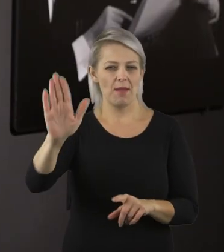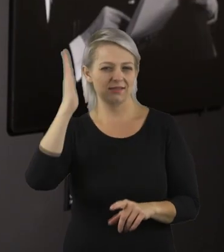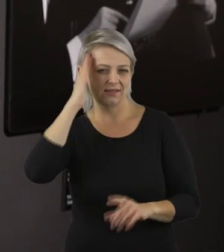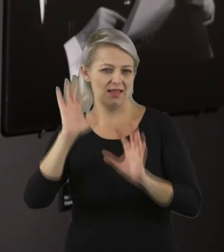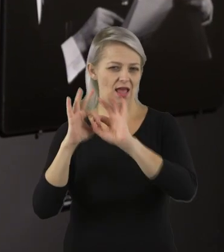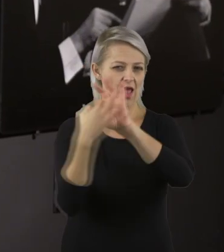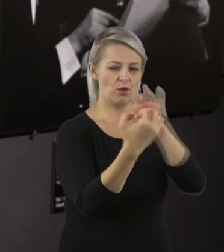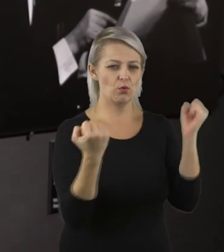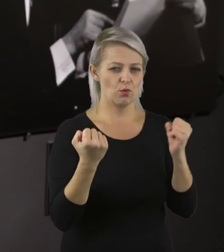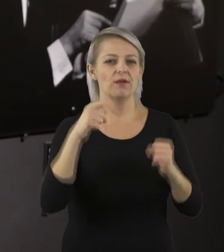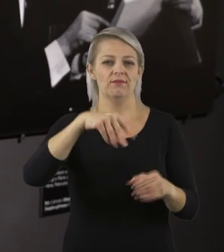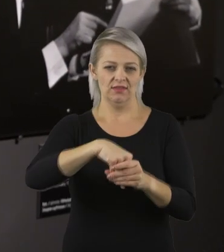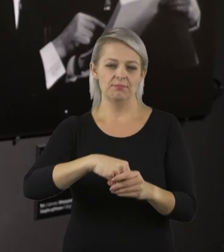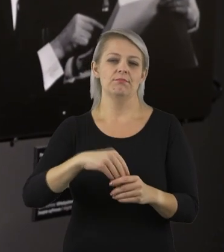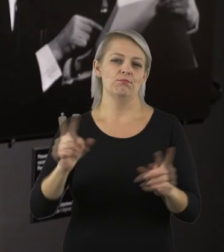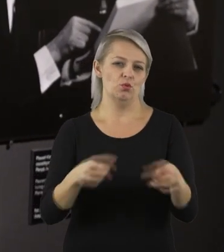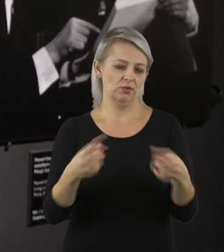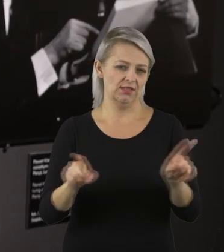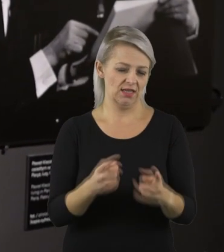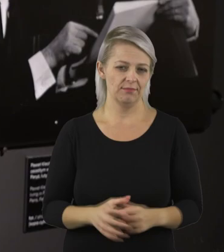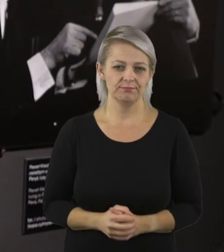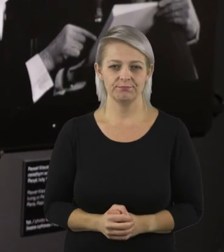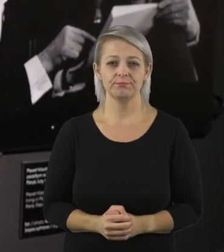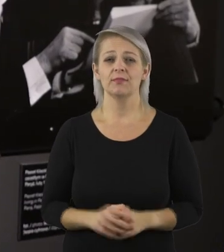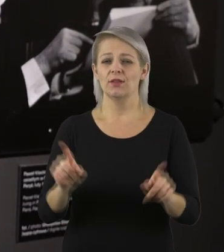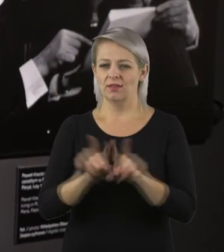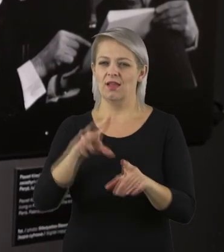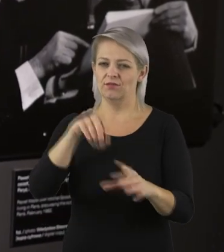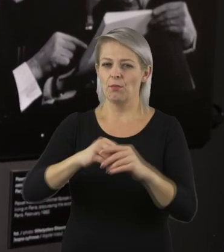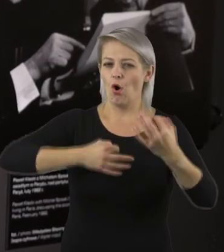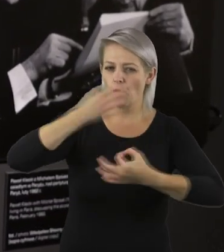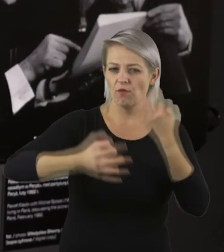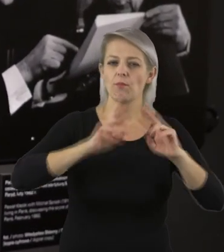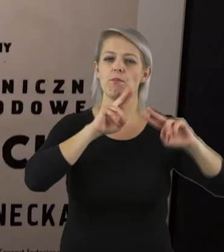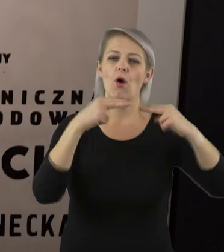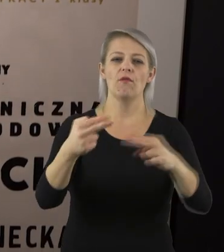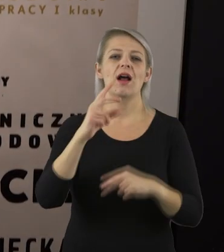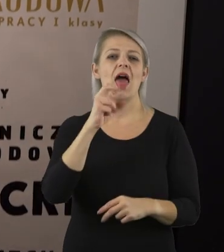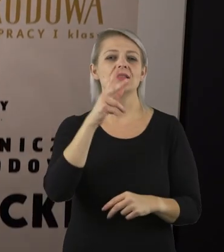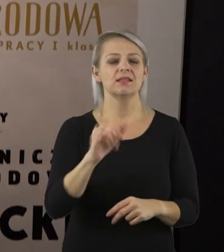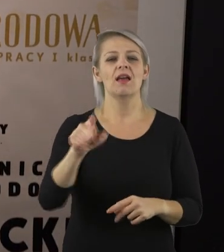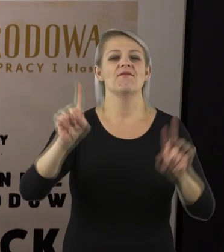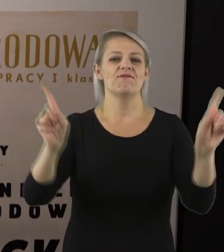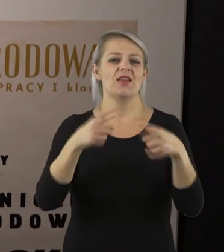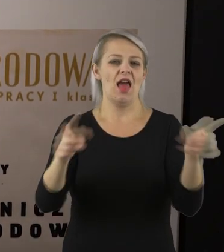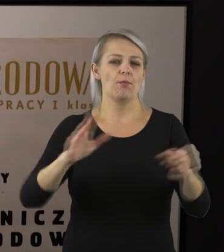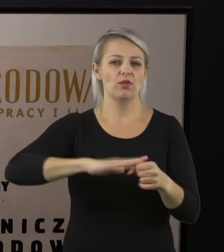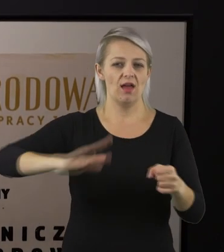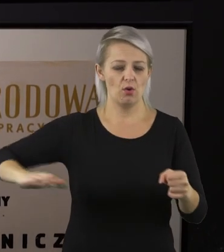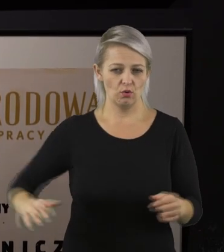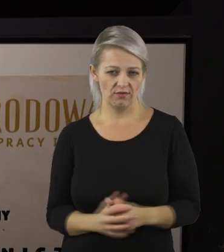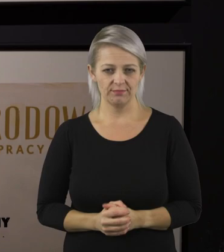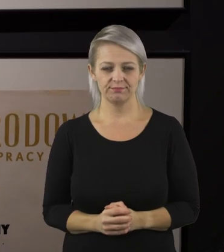ich rozległe znajomości w środowisku muzycznym. Jest to również opowieść o powrotach Kleckiego